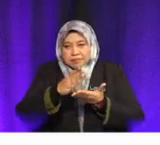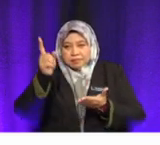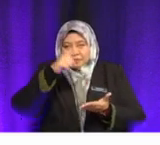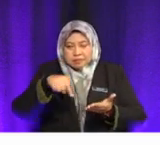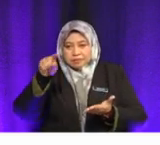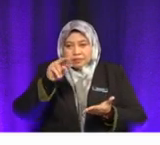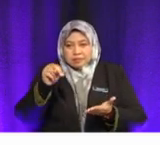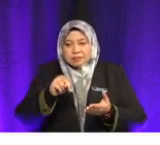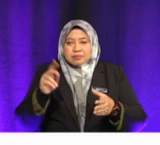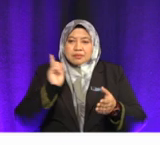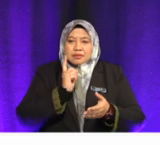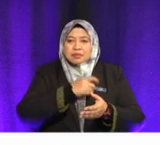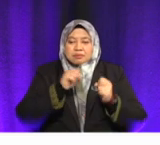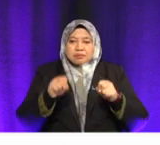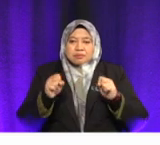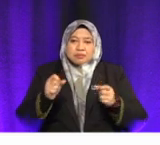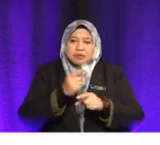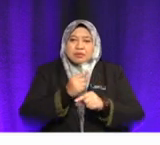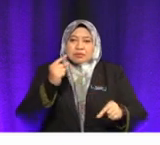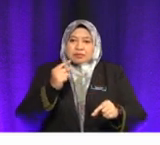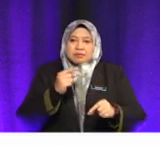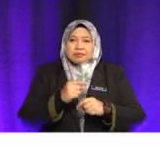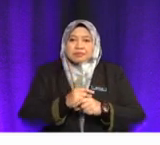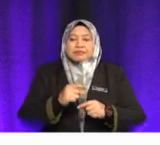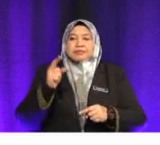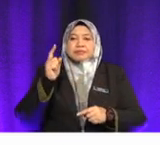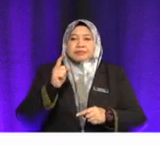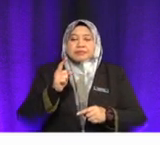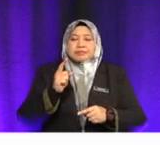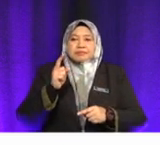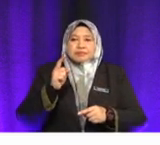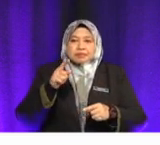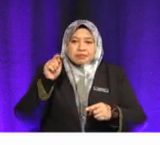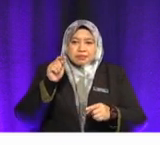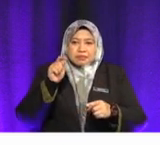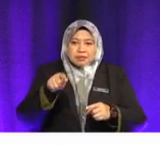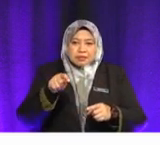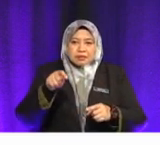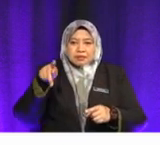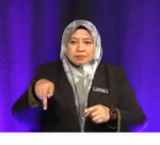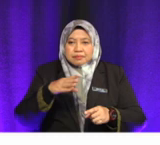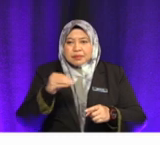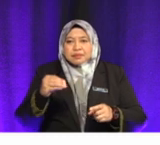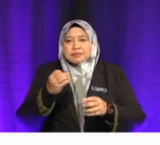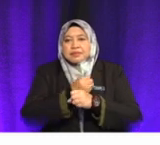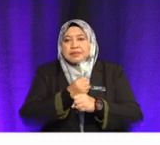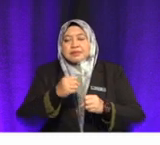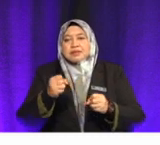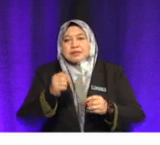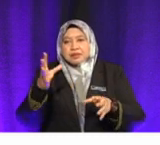tersebut maka kita boleh garis eee dari pada titik p melalui titik persilangan maka kita dapat satu garis lurus